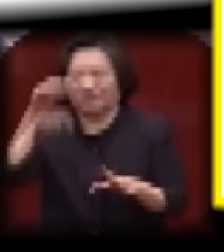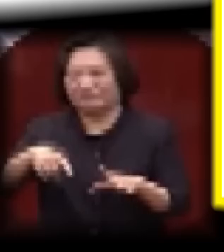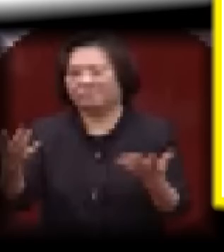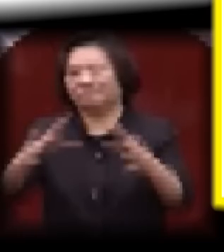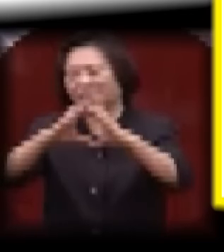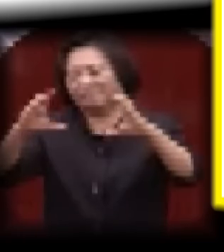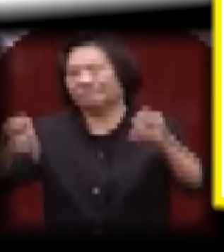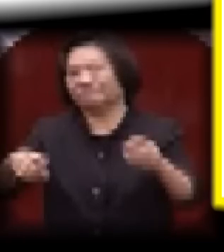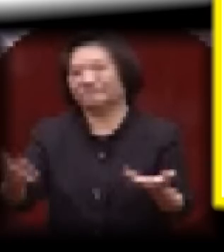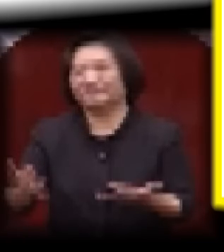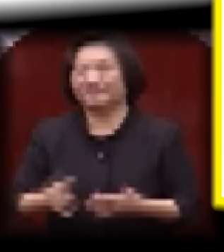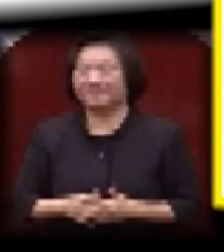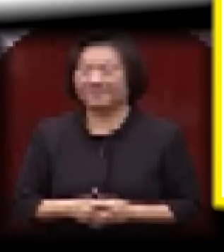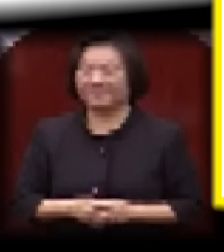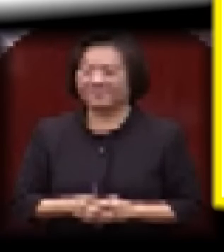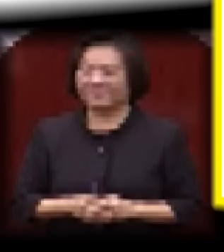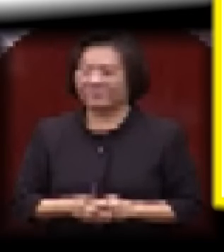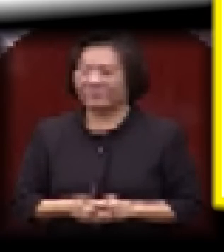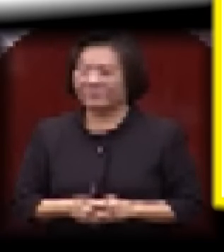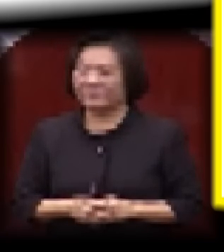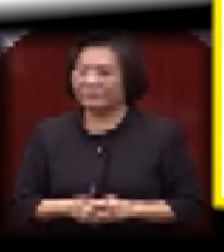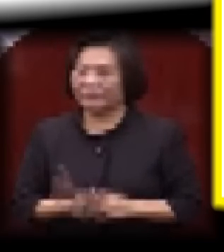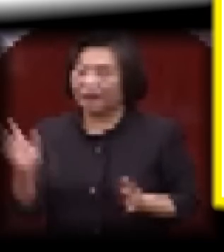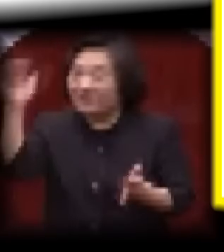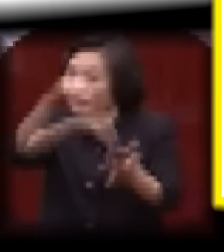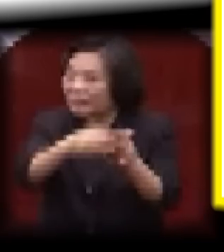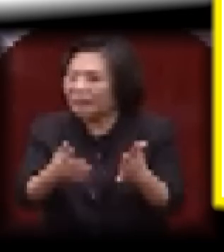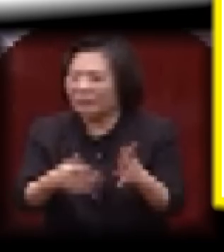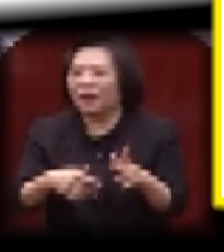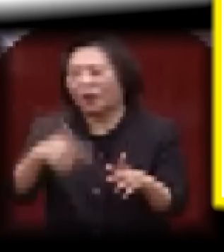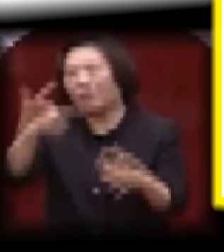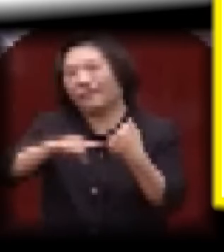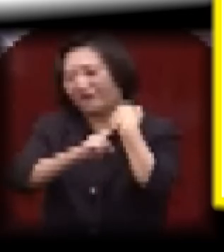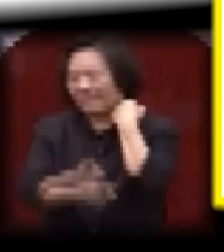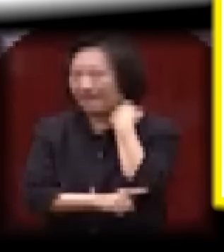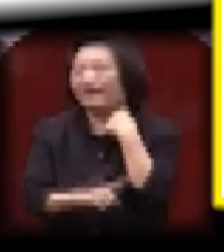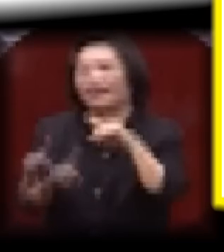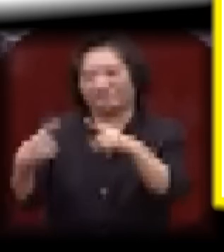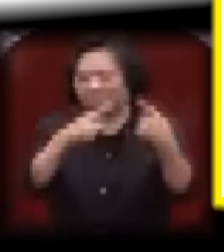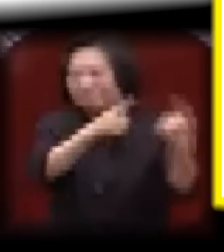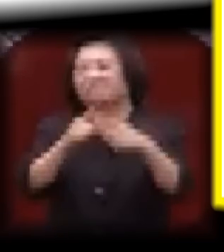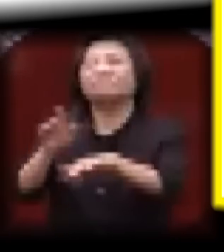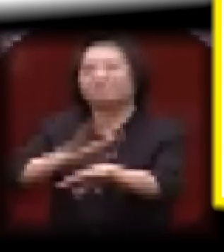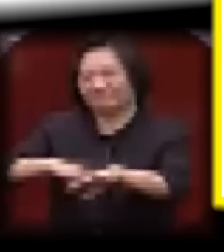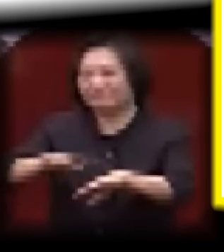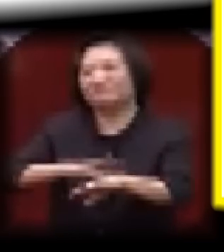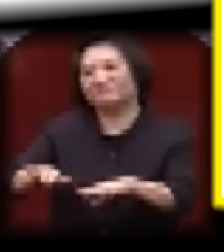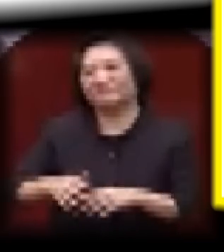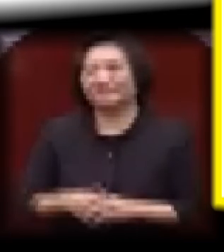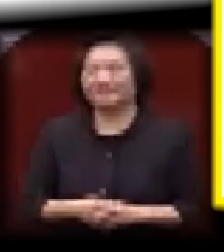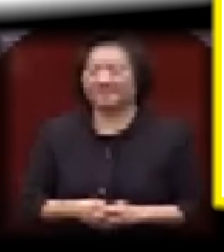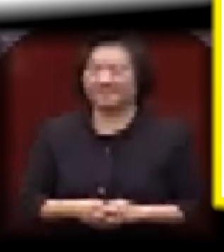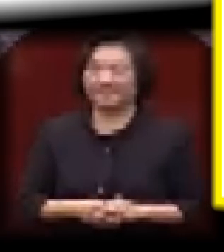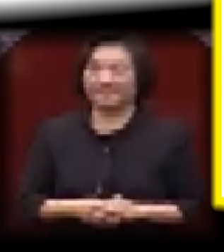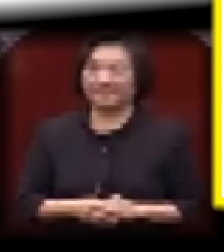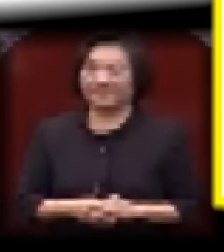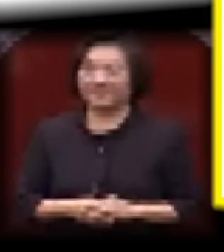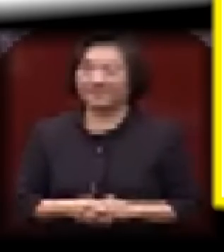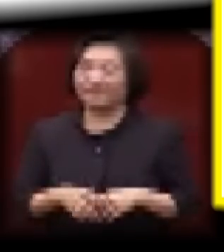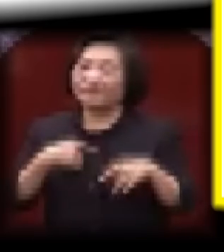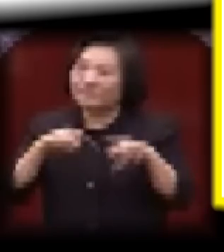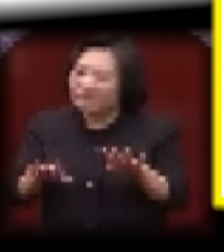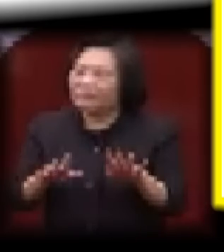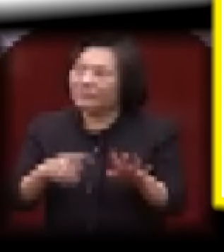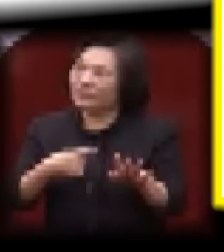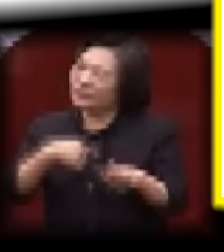不管怎样结局一定是进入法律纠纷，整个蛋就真的会变成蛋卡在那里。所以我们的态度